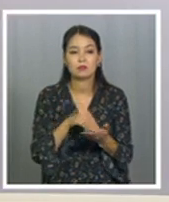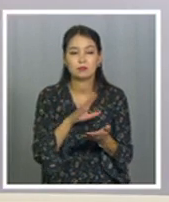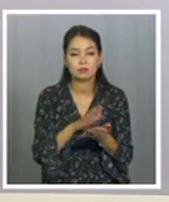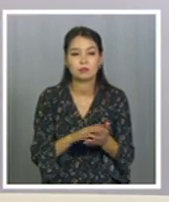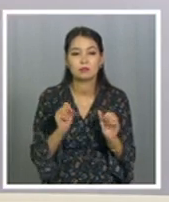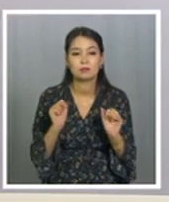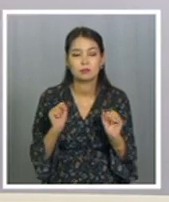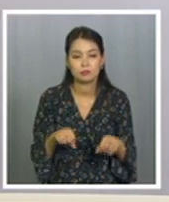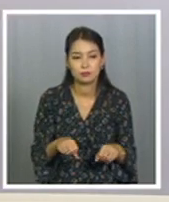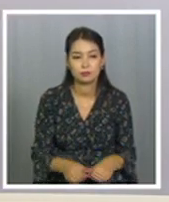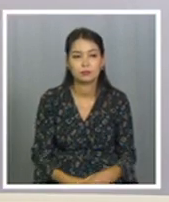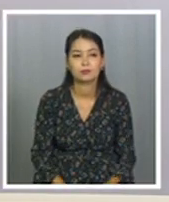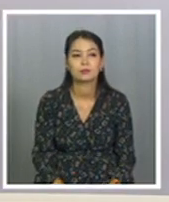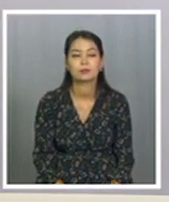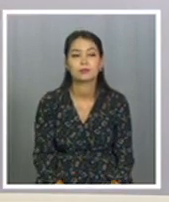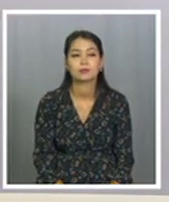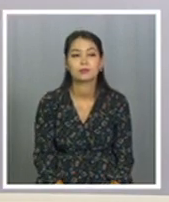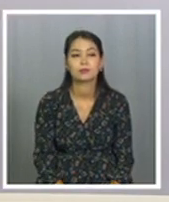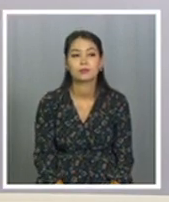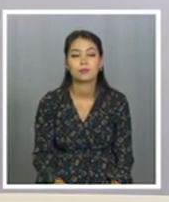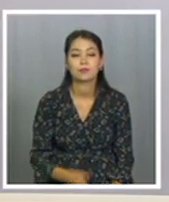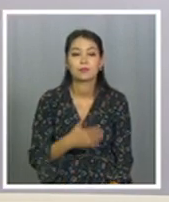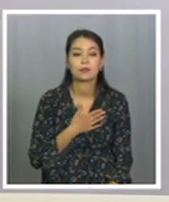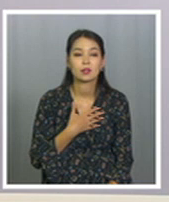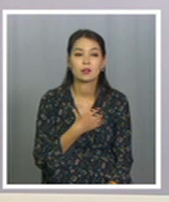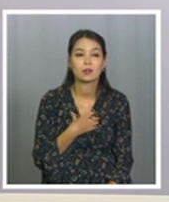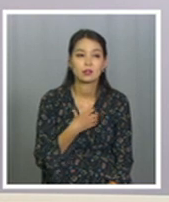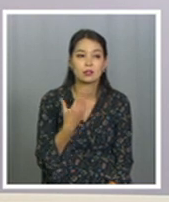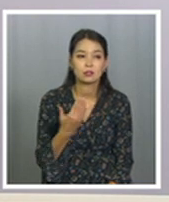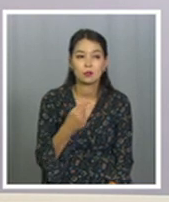болады. Енді бізде алғашқы функциясы минус